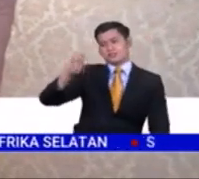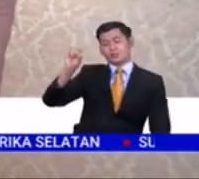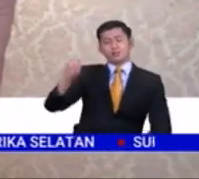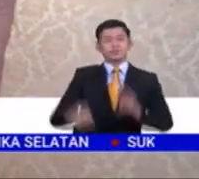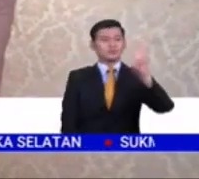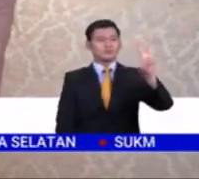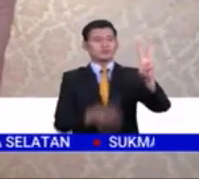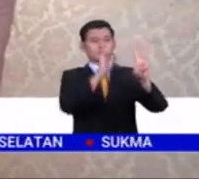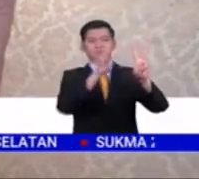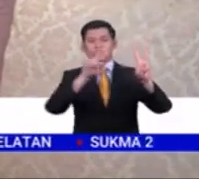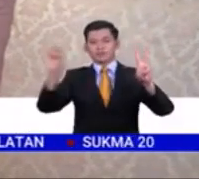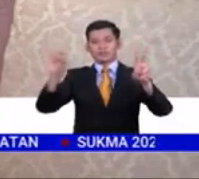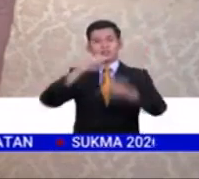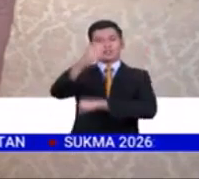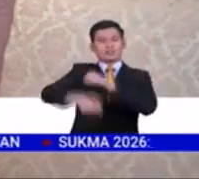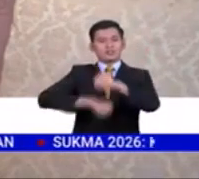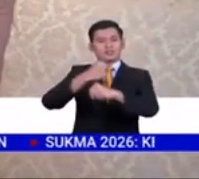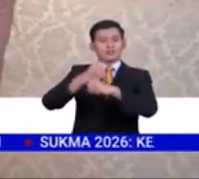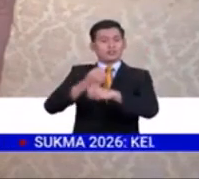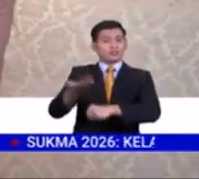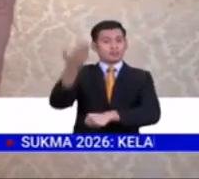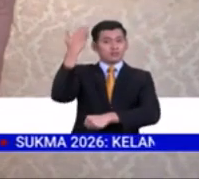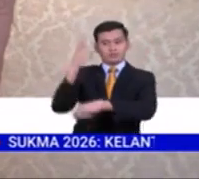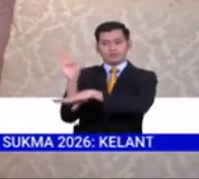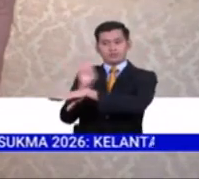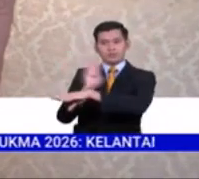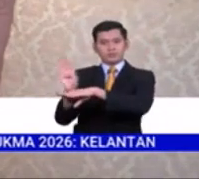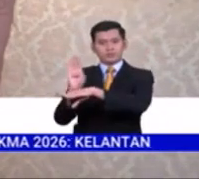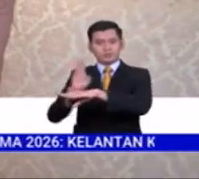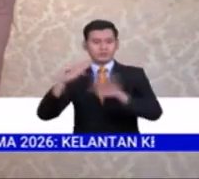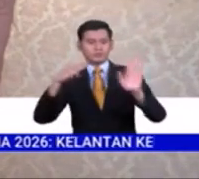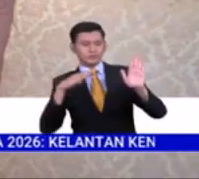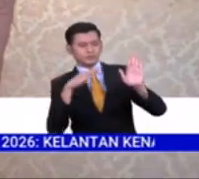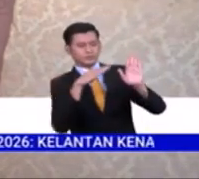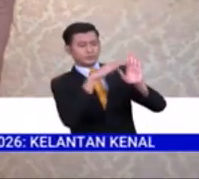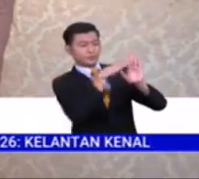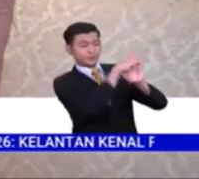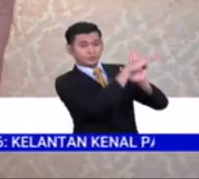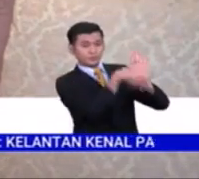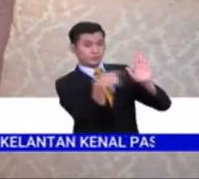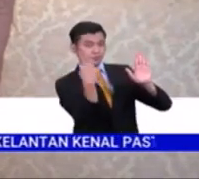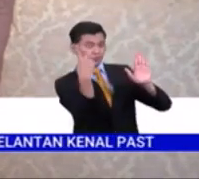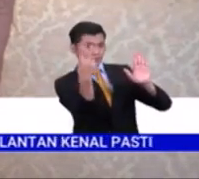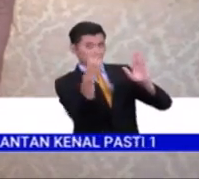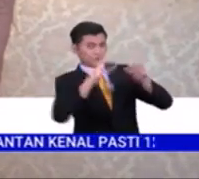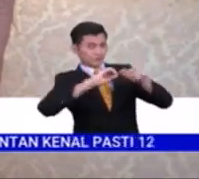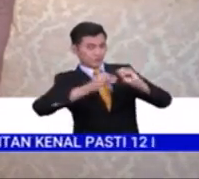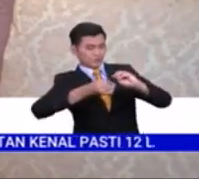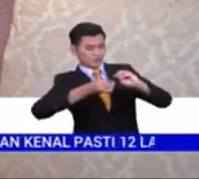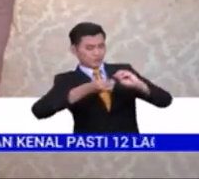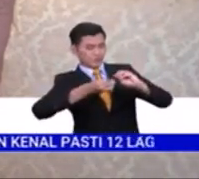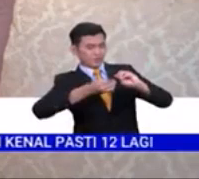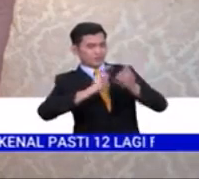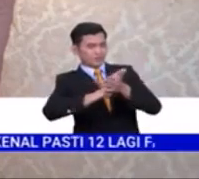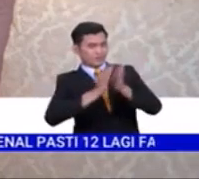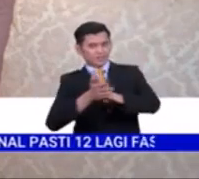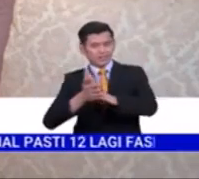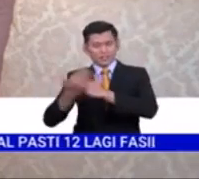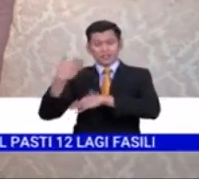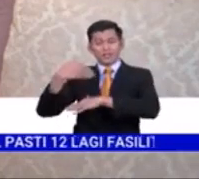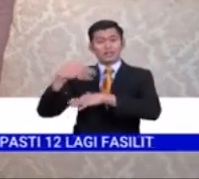lepas nilai dagangan Malaysia meningkat hampir dua angka dan nilai